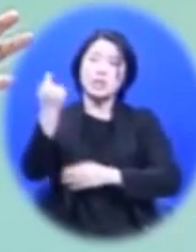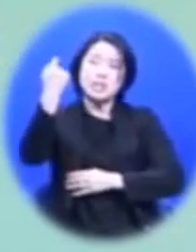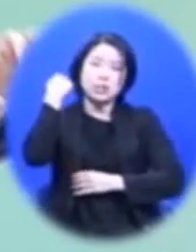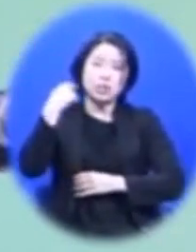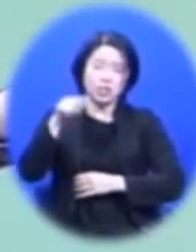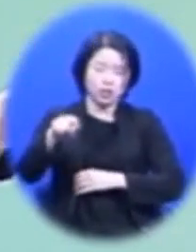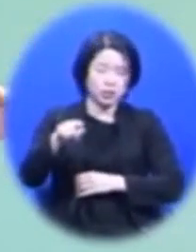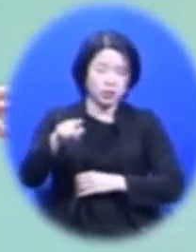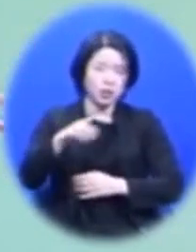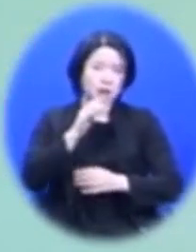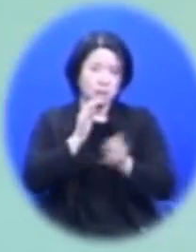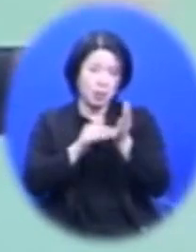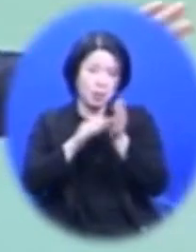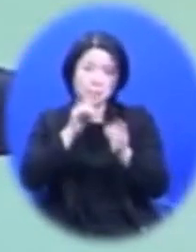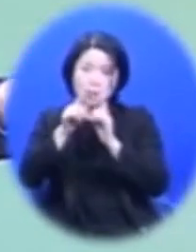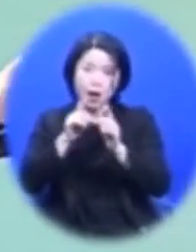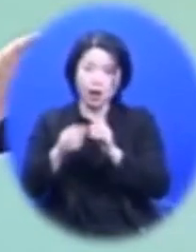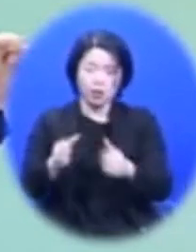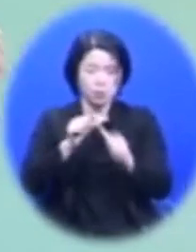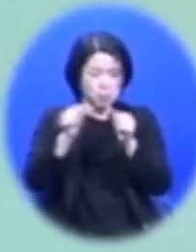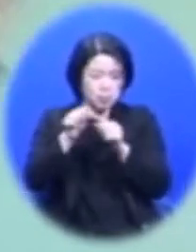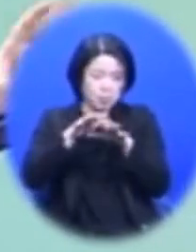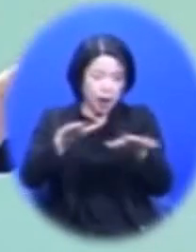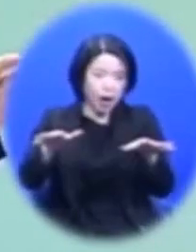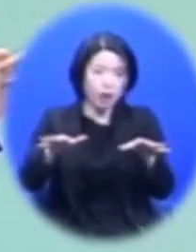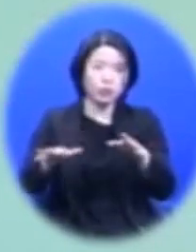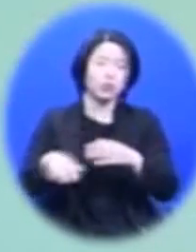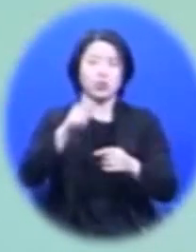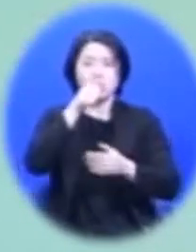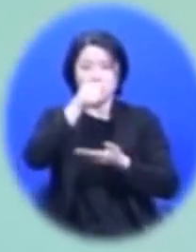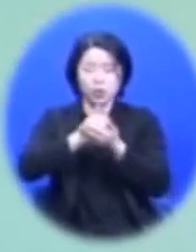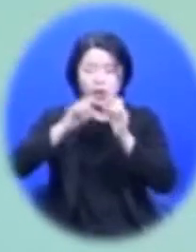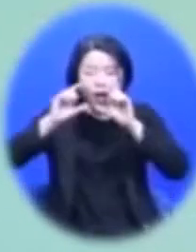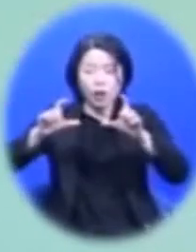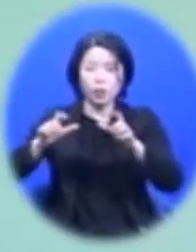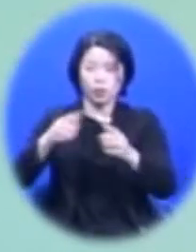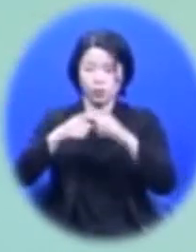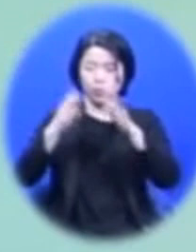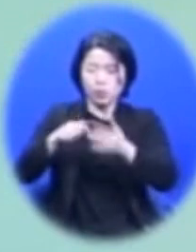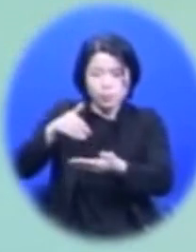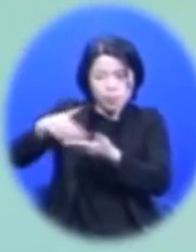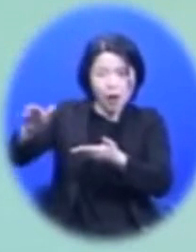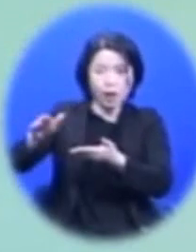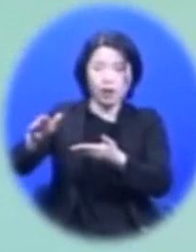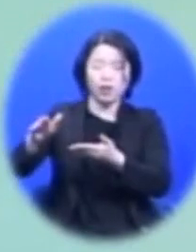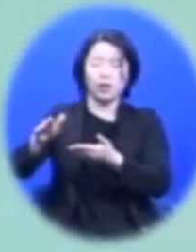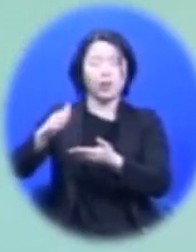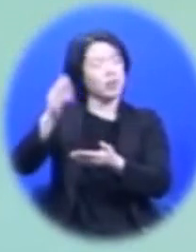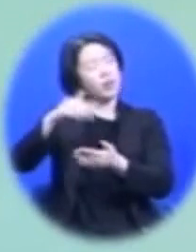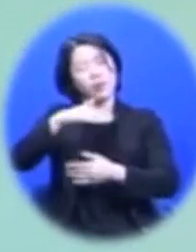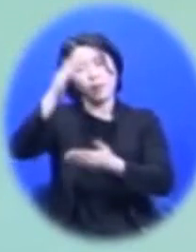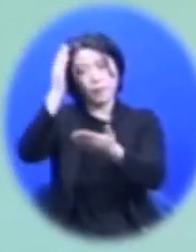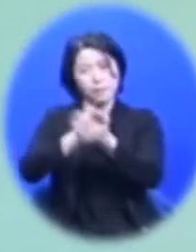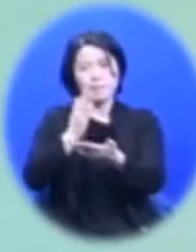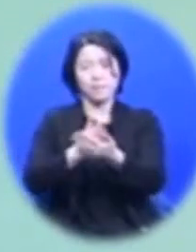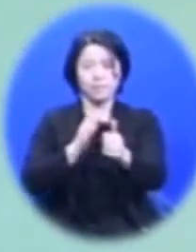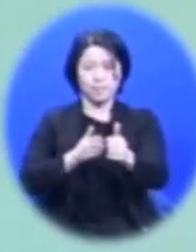사람 쑥덕쑥덕 대고 소문내고 정죄하고 교회에서 쫓아내고 제발 그렇게 하지